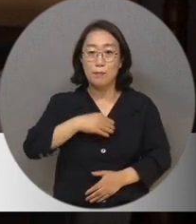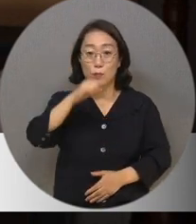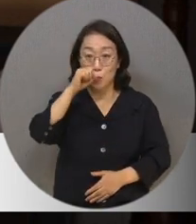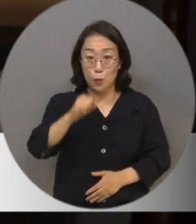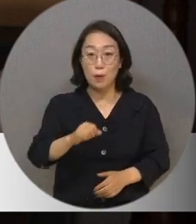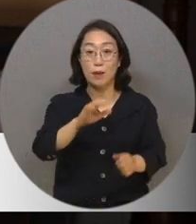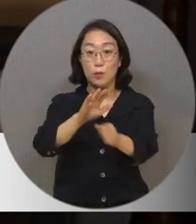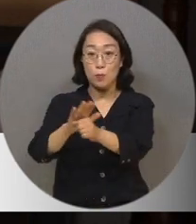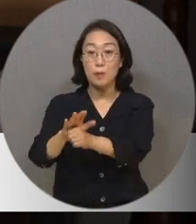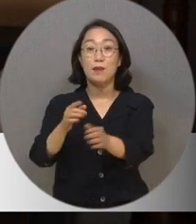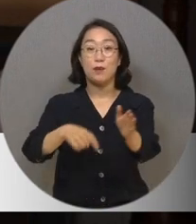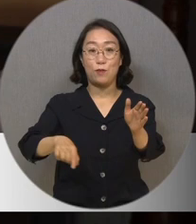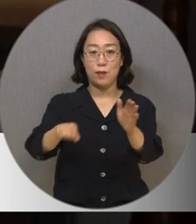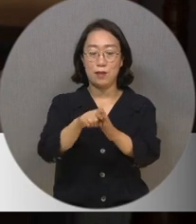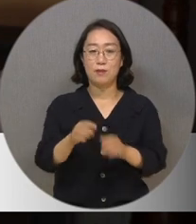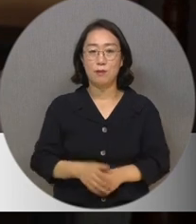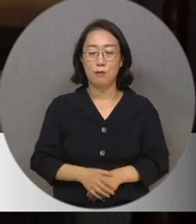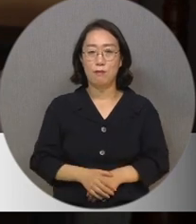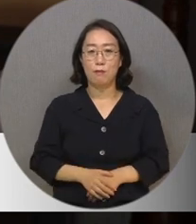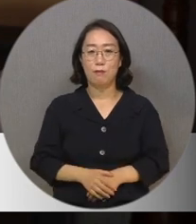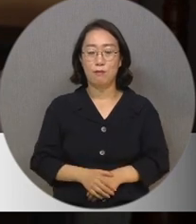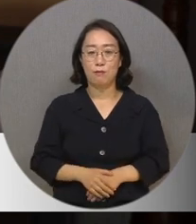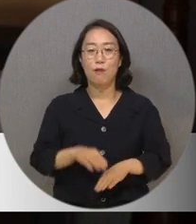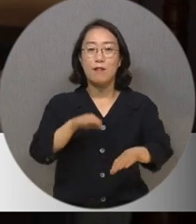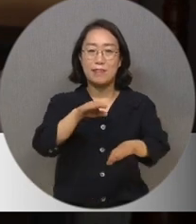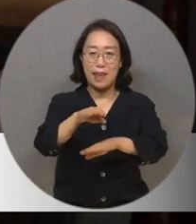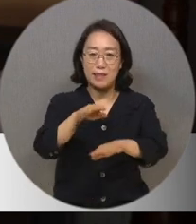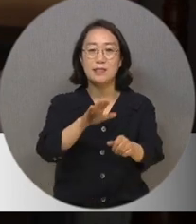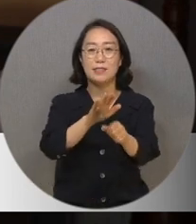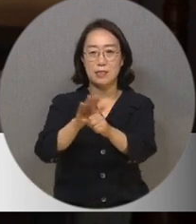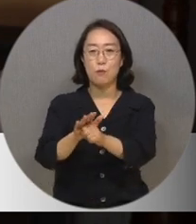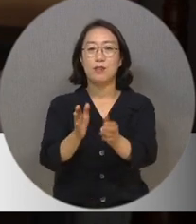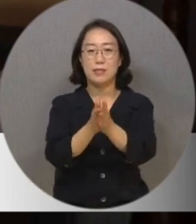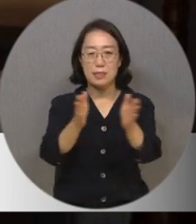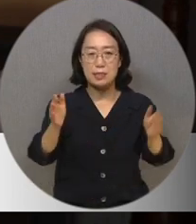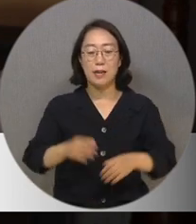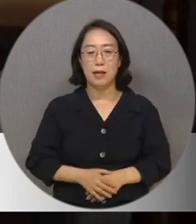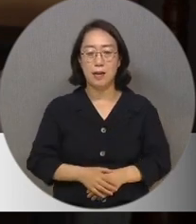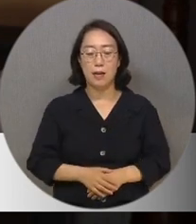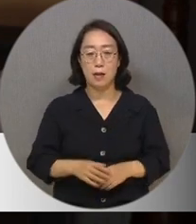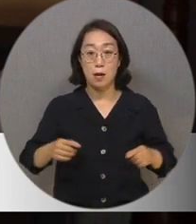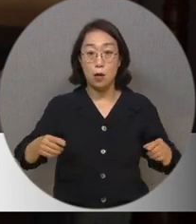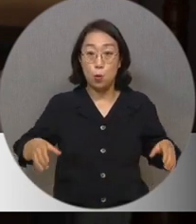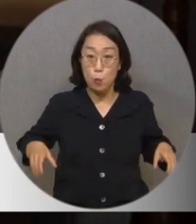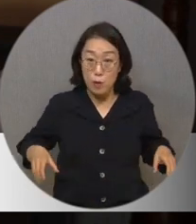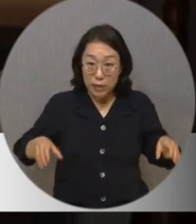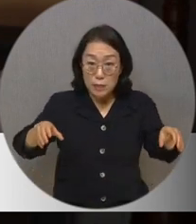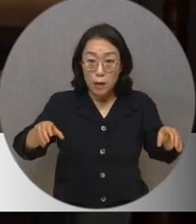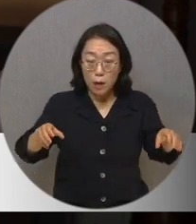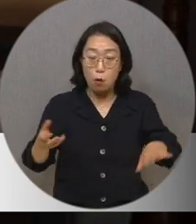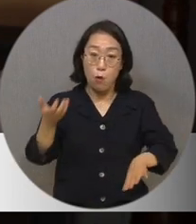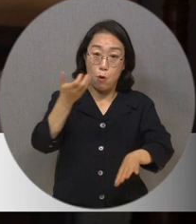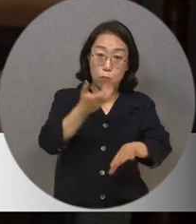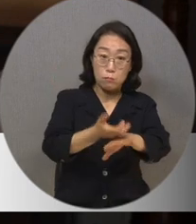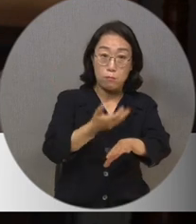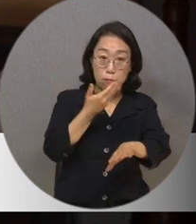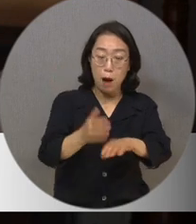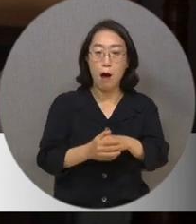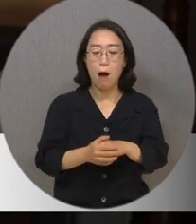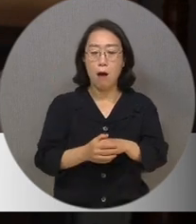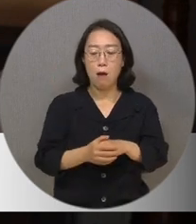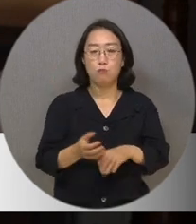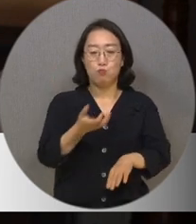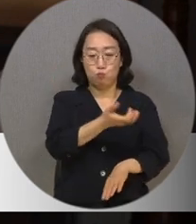하기 위해서 관광약자 택시를 운영하게 되었습니다. 휠체어나 이런 부분이 관광지의 모든